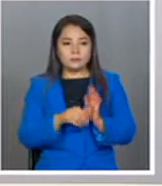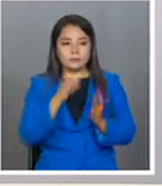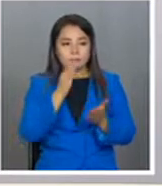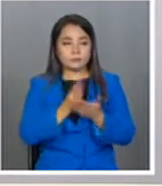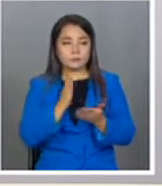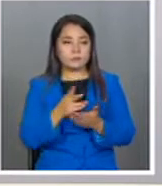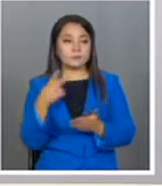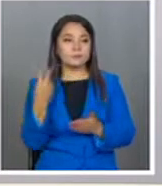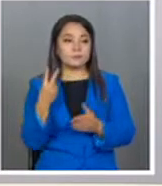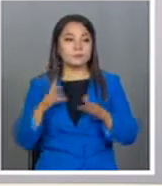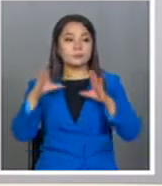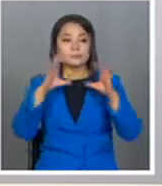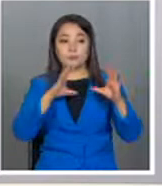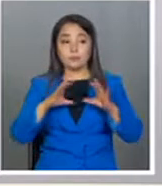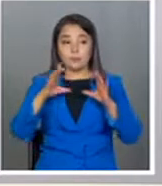екінші дөңгелектің ауданы